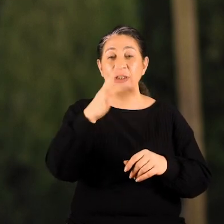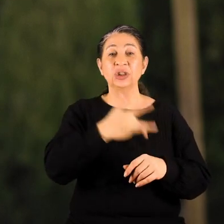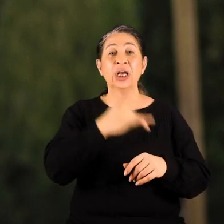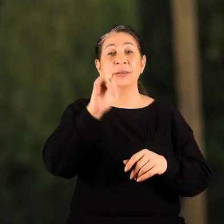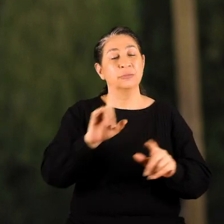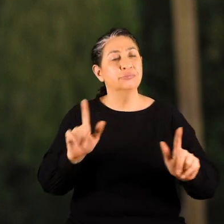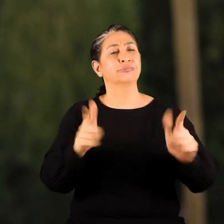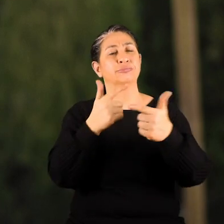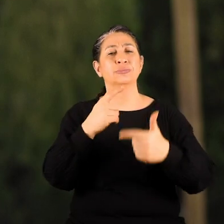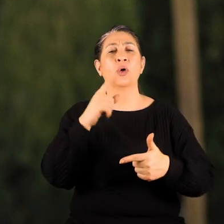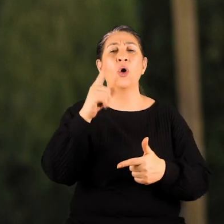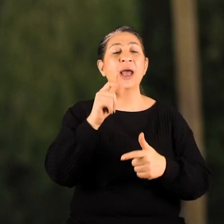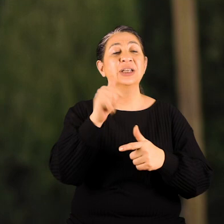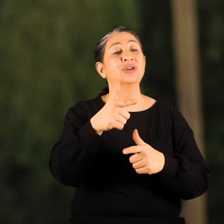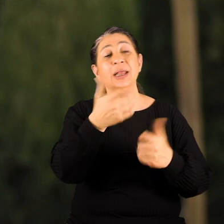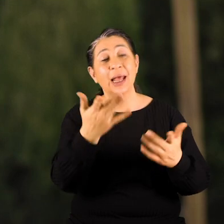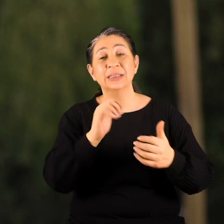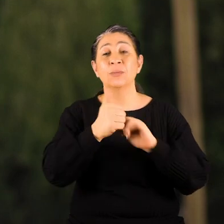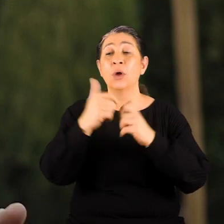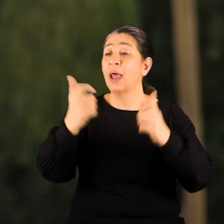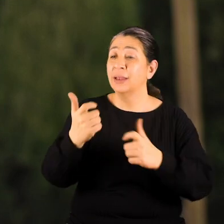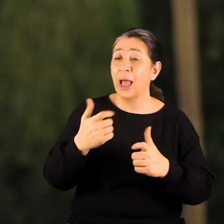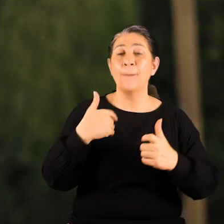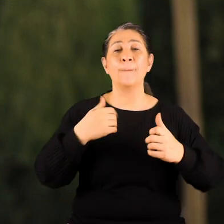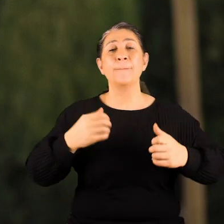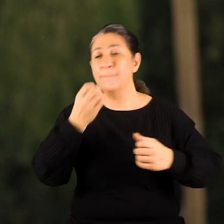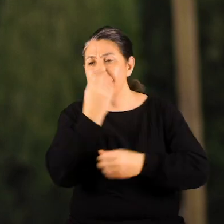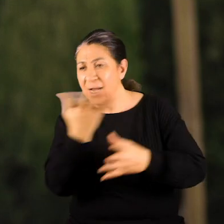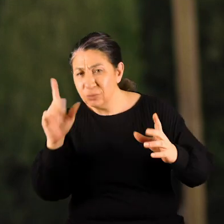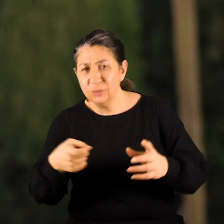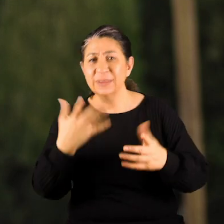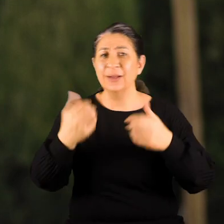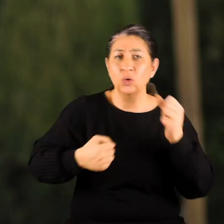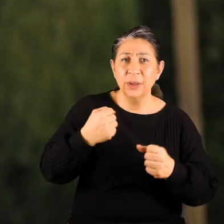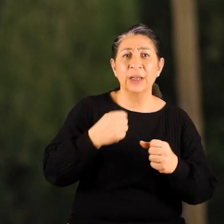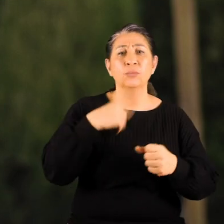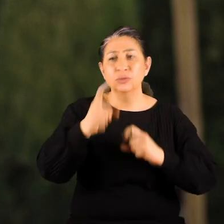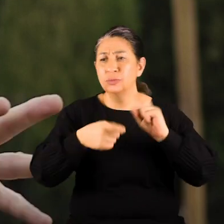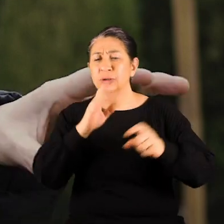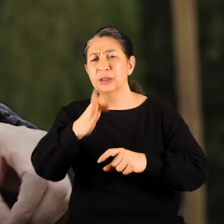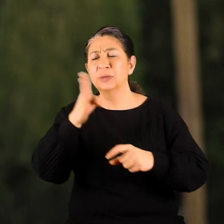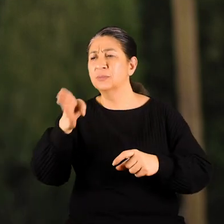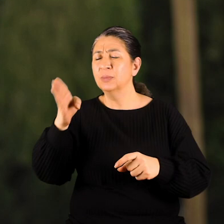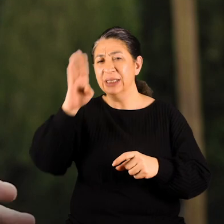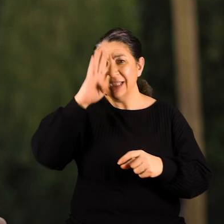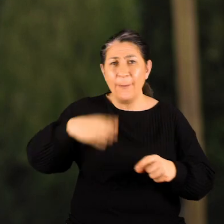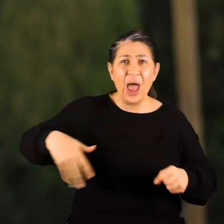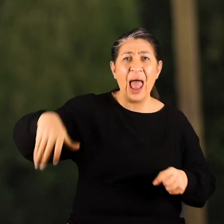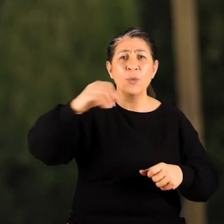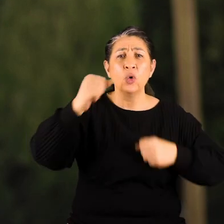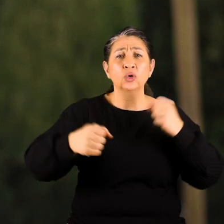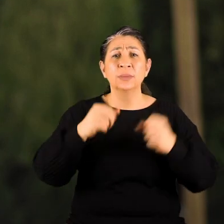yayına bağlandım. Oraya ilçeyi tanıttım. Nerede spor yapabilirim, işte park buldum, nerede koşabilirim diye buldum. Gittim bütün İstanbul'u